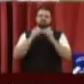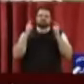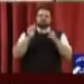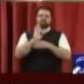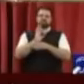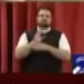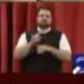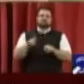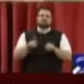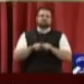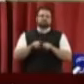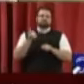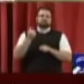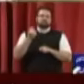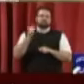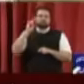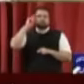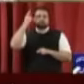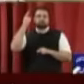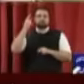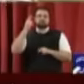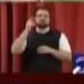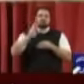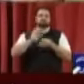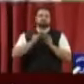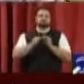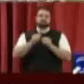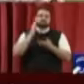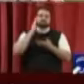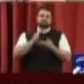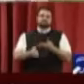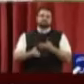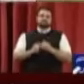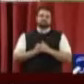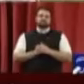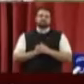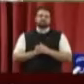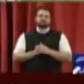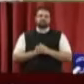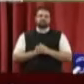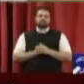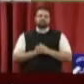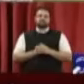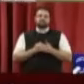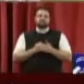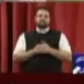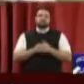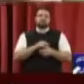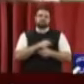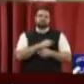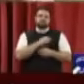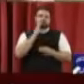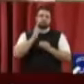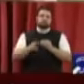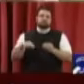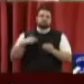ca o concluzie la toate vorbele acestea de duh. Da. Până oamenii sunt adevăruri. Da,